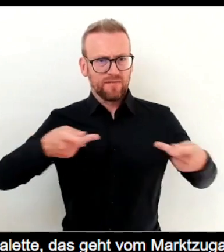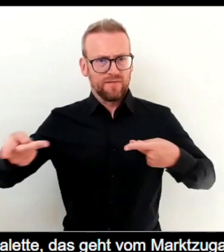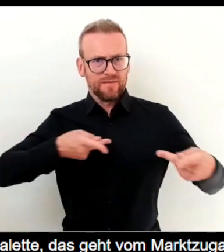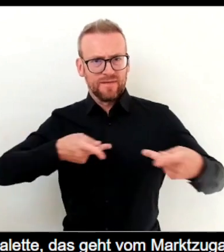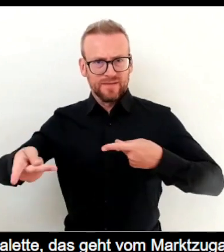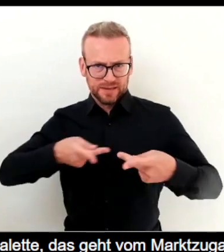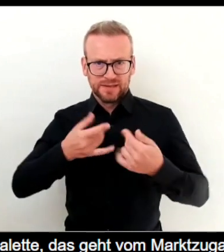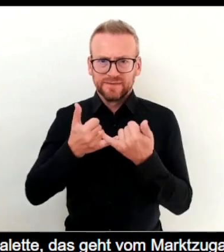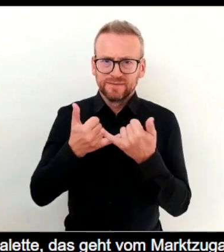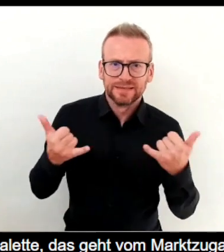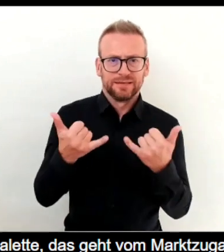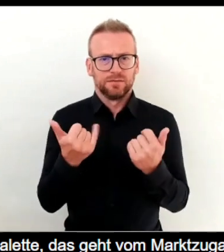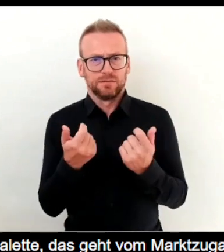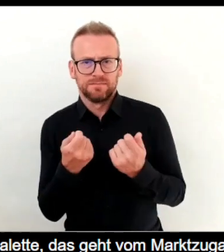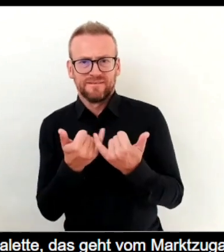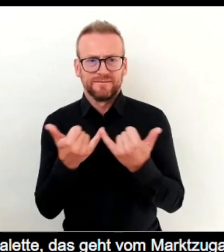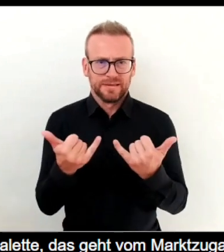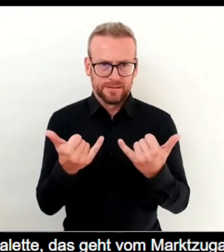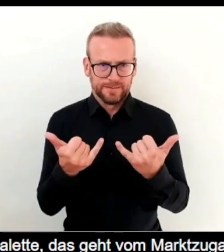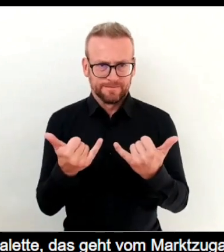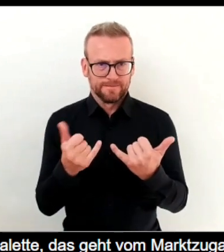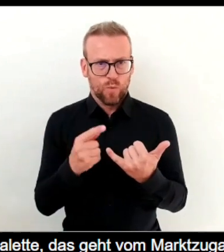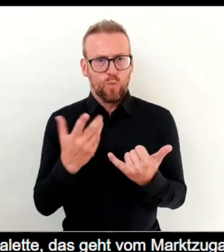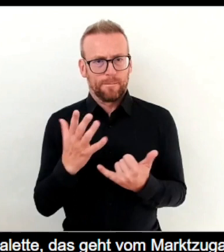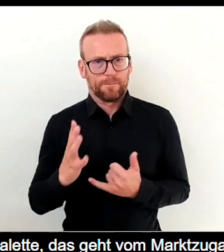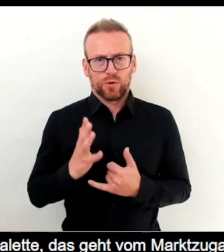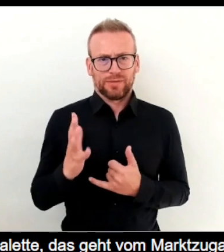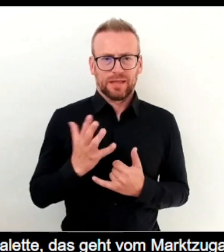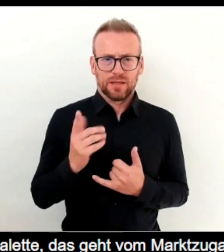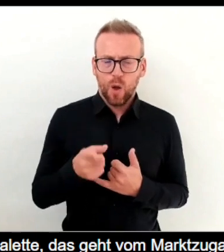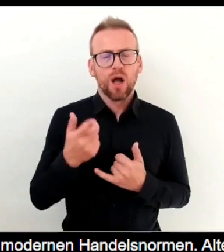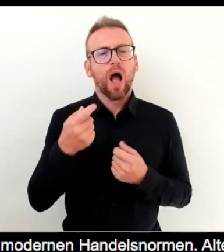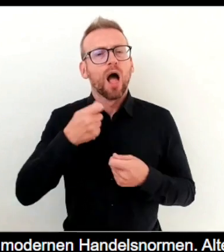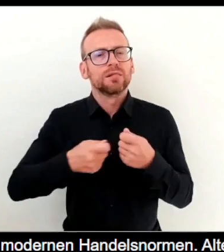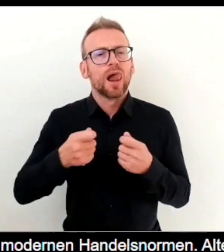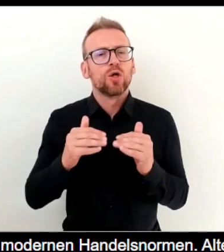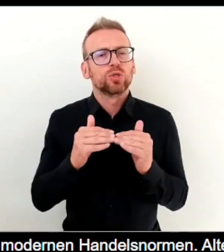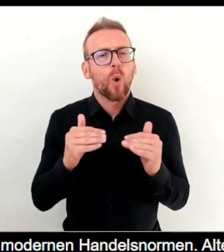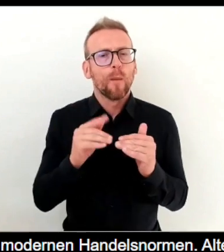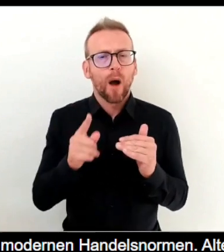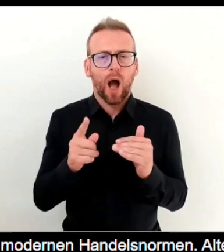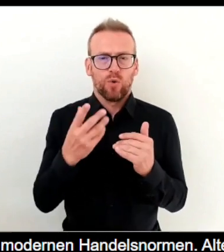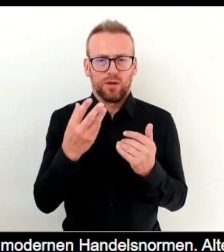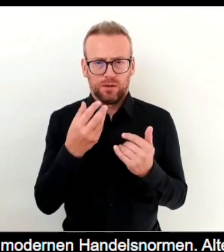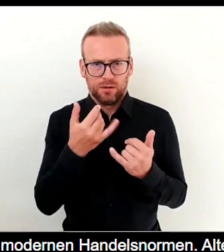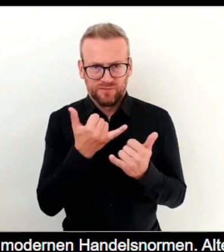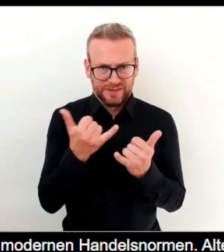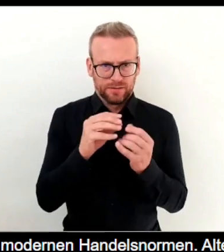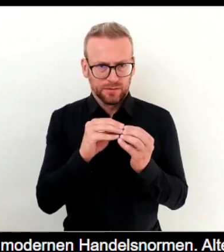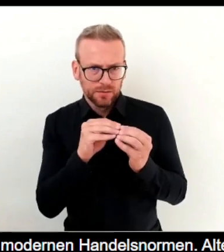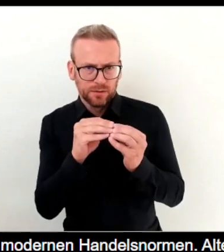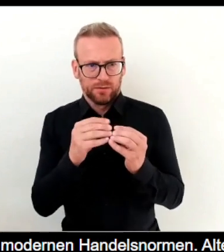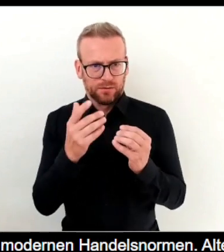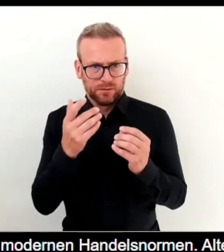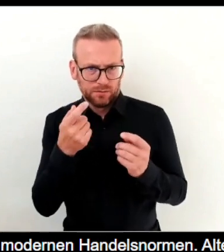Chips Act, denn wir sind fest davon überzeugt, dass solides Wachstum und nachhaltiges Wirtschaften